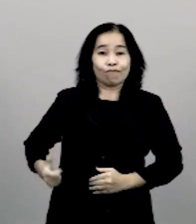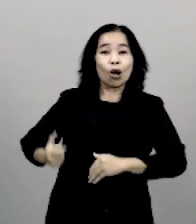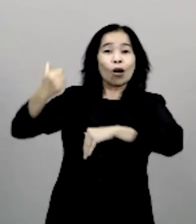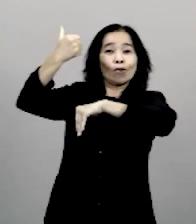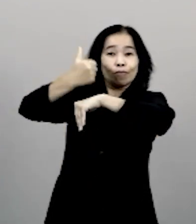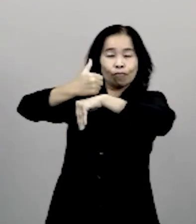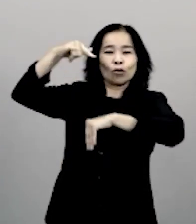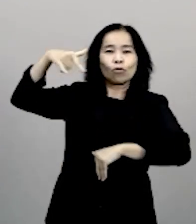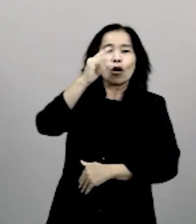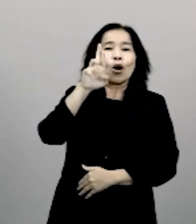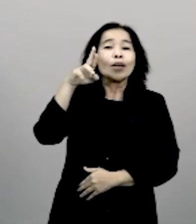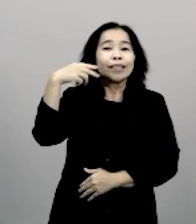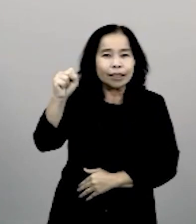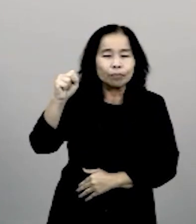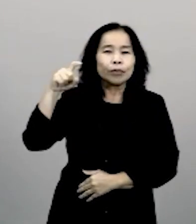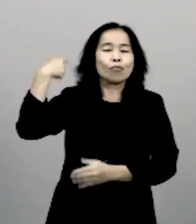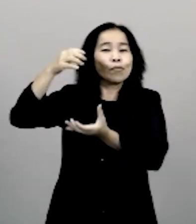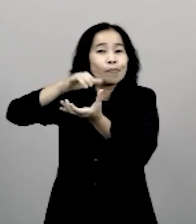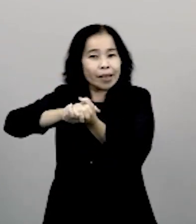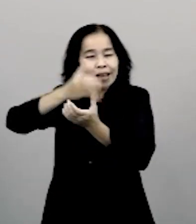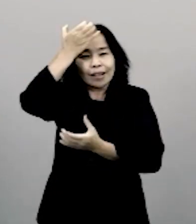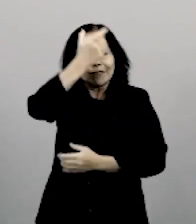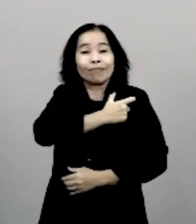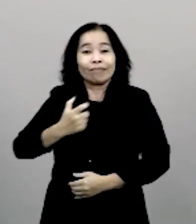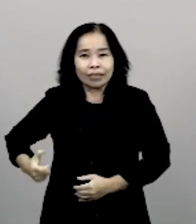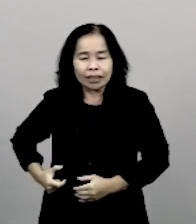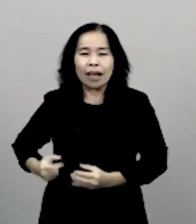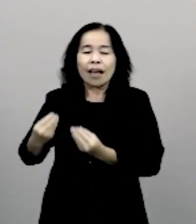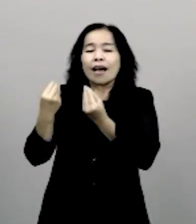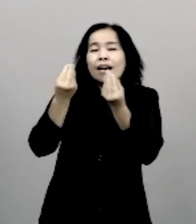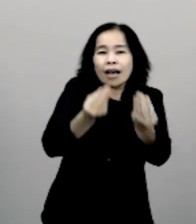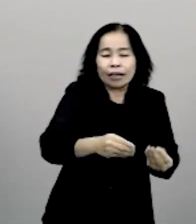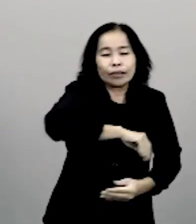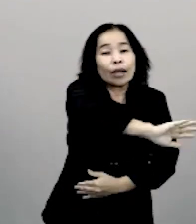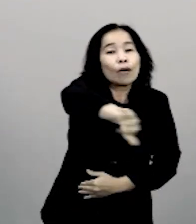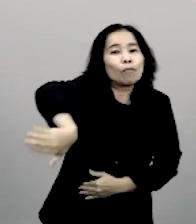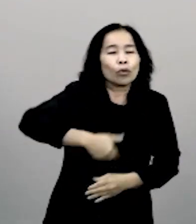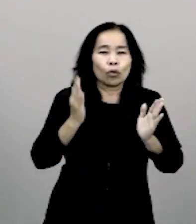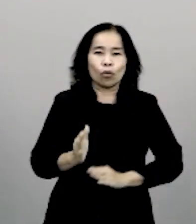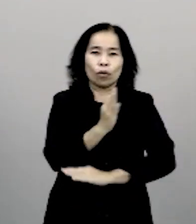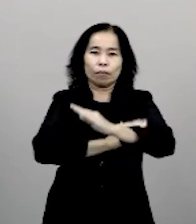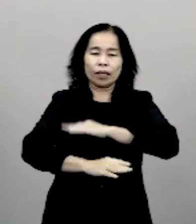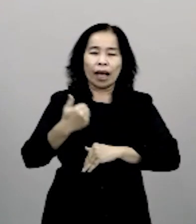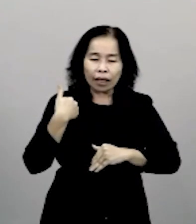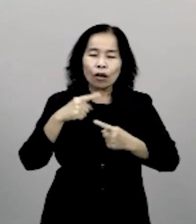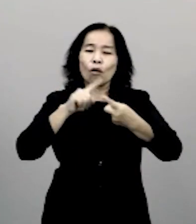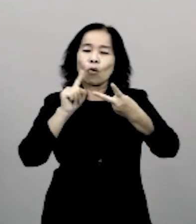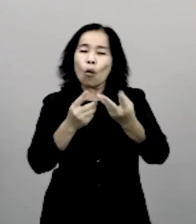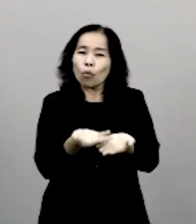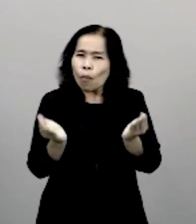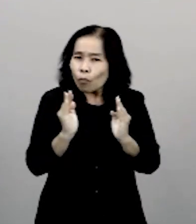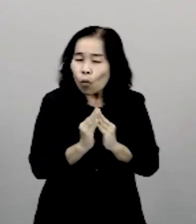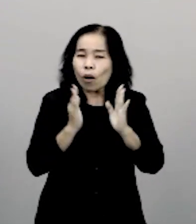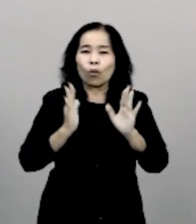พระบาทสมเด็จพระเจ้าอยู่หัวและสมเด็จพระนางเจ้าพระบรมราชินีโปรดอภิบาลประทานพรให้ท่านและ